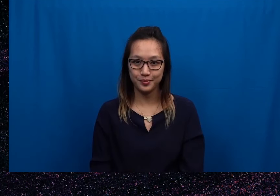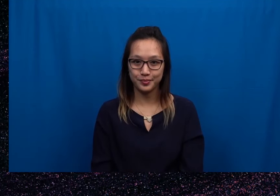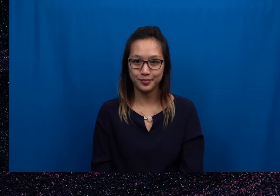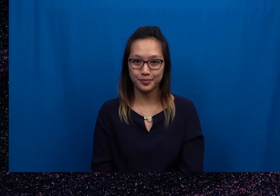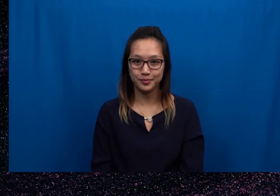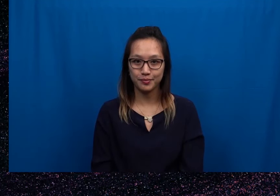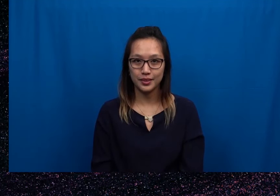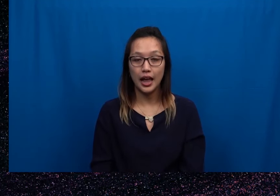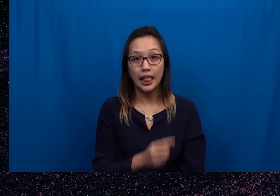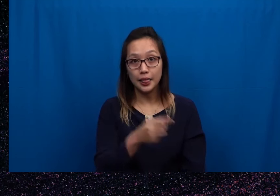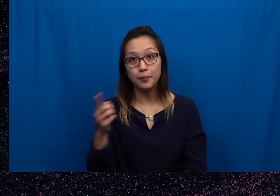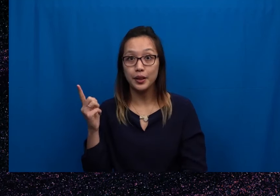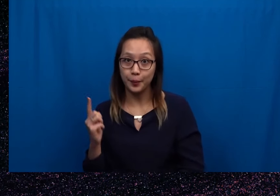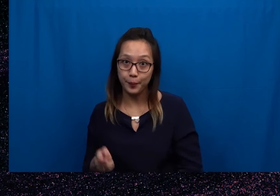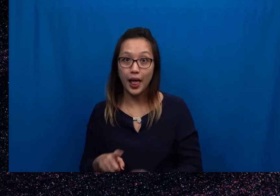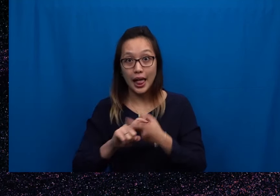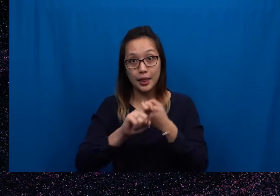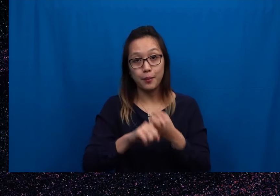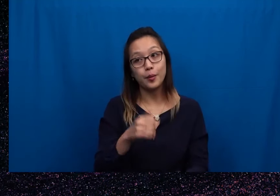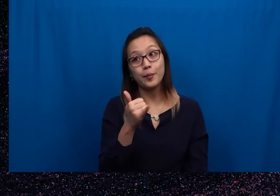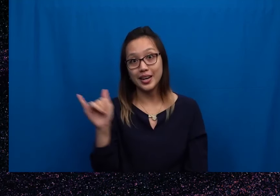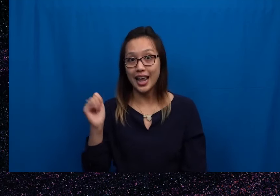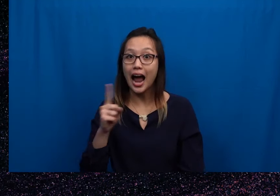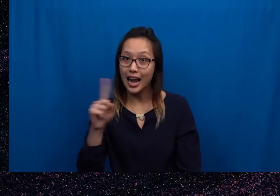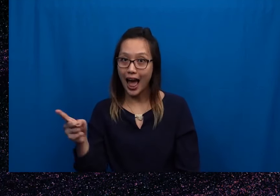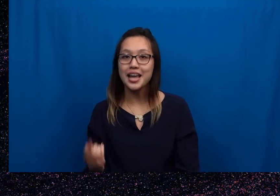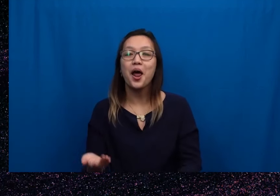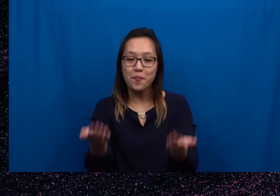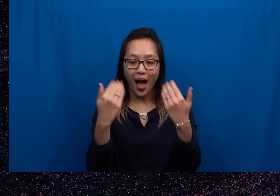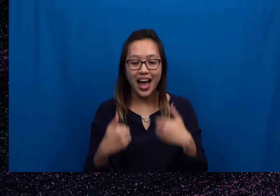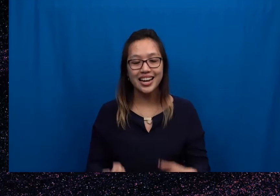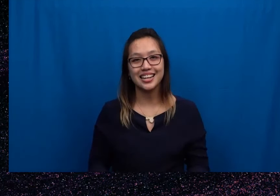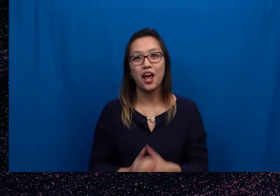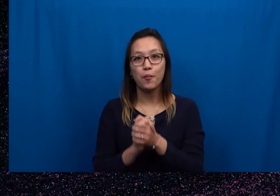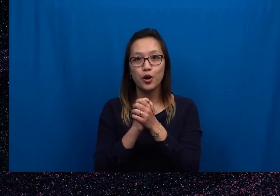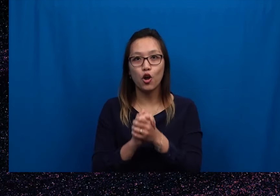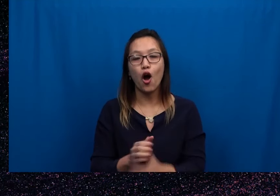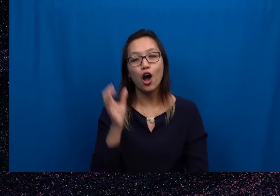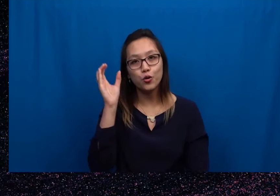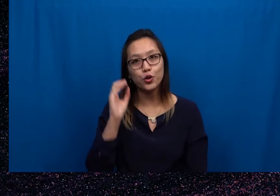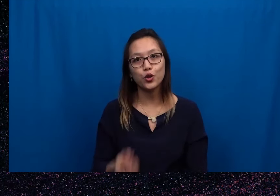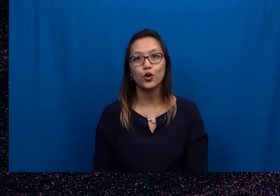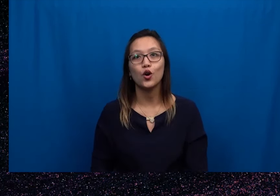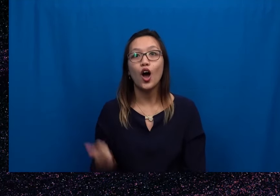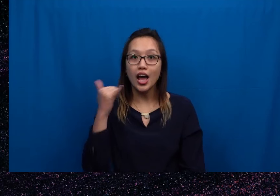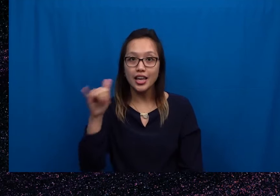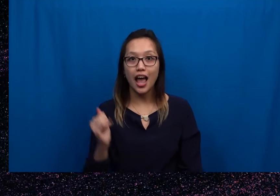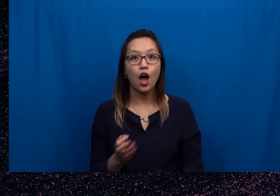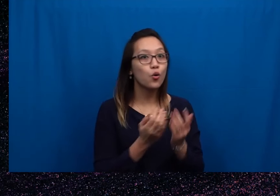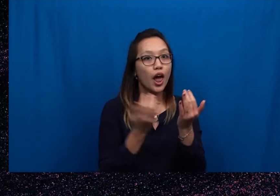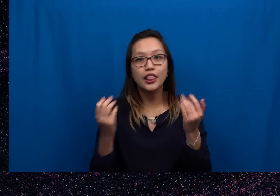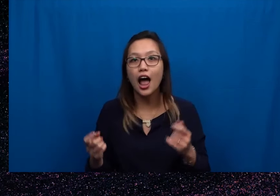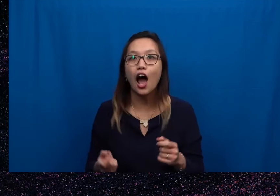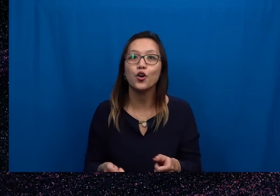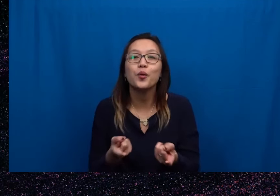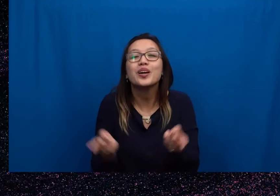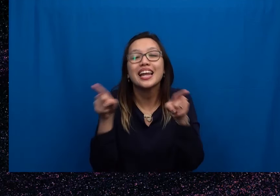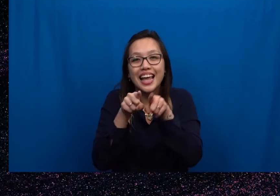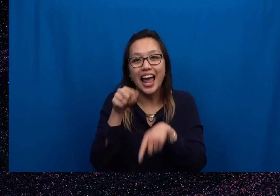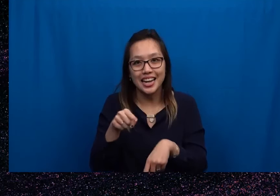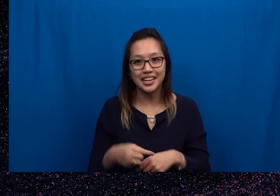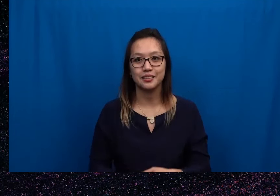mendoakan juga, boleh ikut mengarahkan tangan ke arah orang-orang yang berulang tahun atau berulang tahun pernikahan ini. Mari kita berdoa, sekaligus kita akan doa